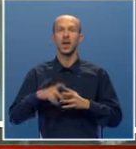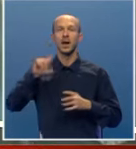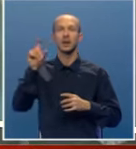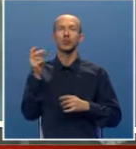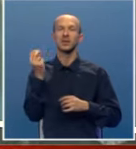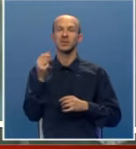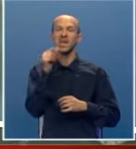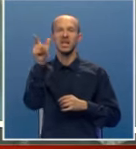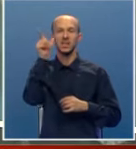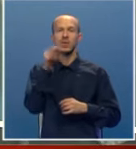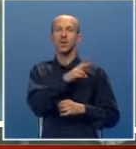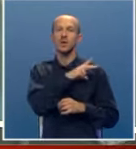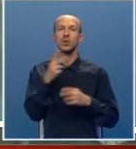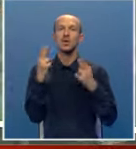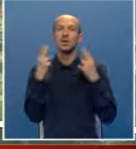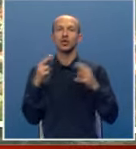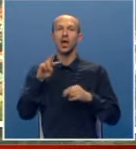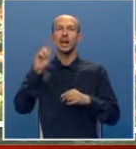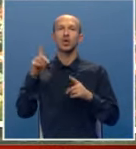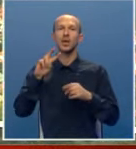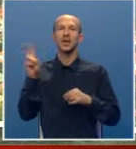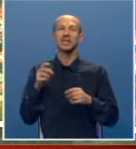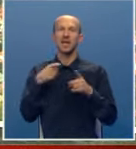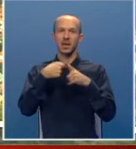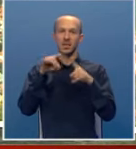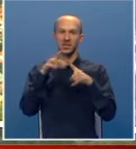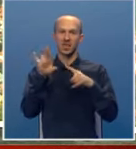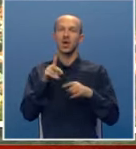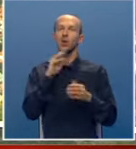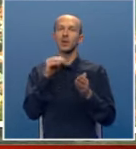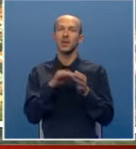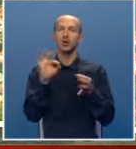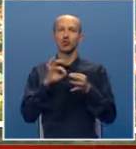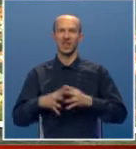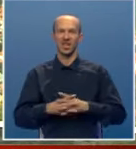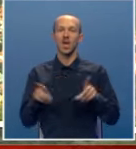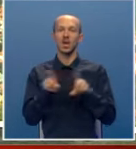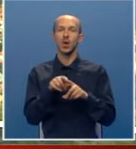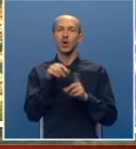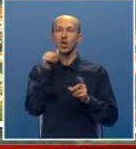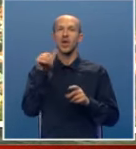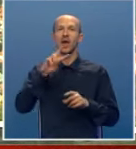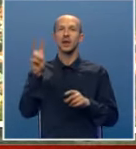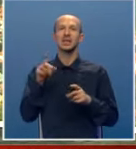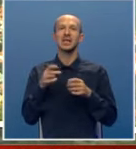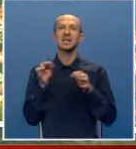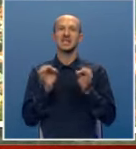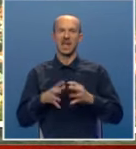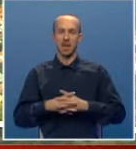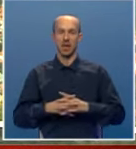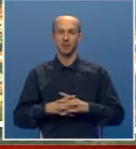Republika Srpska i Srbija imaju značajne elektroenergetske kapacitete koje treba očuvati, kao i oba elektroenergetska